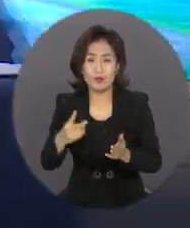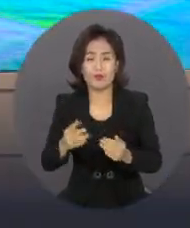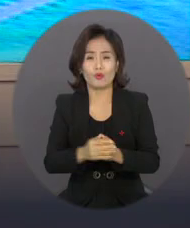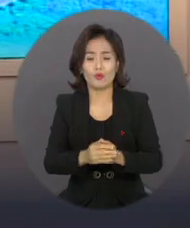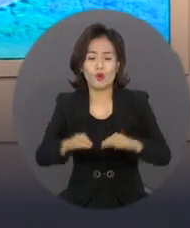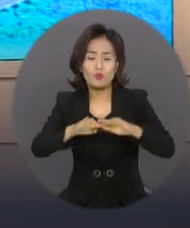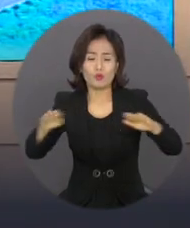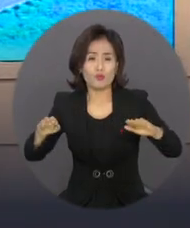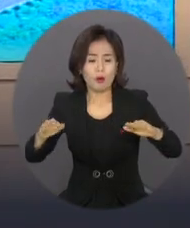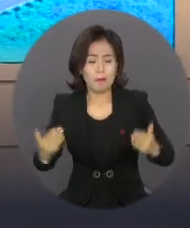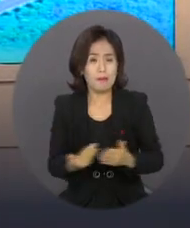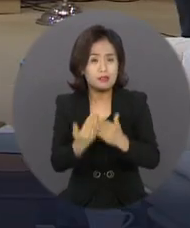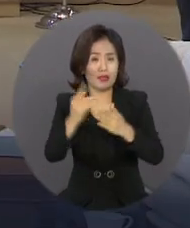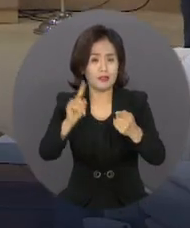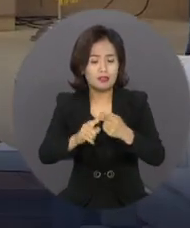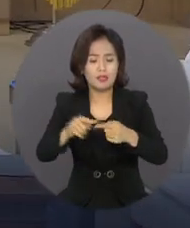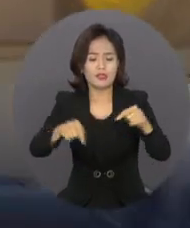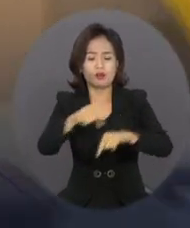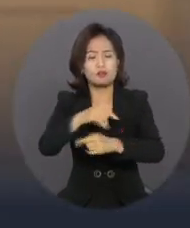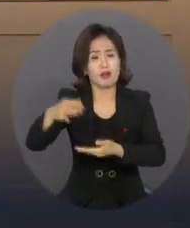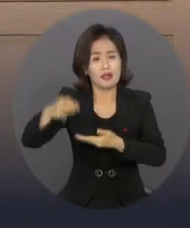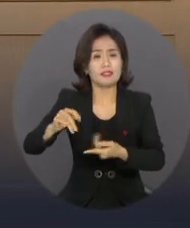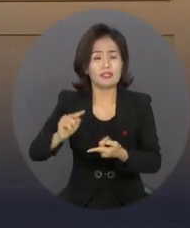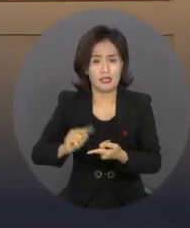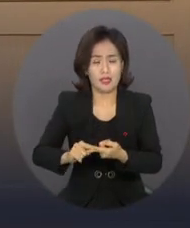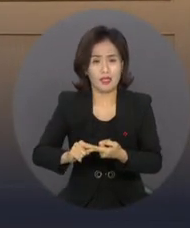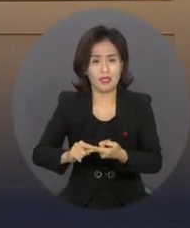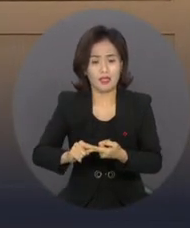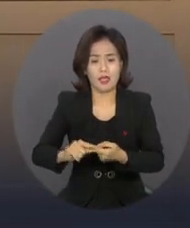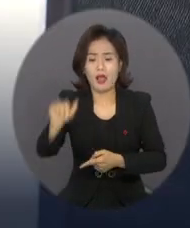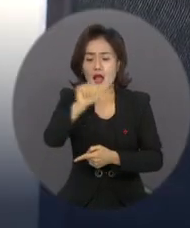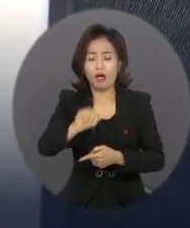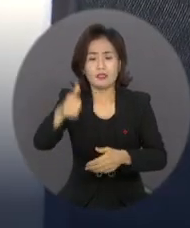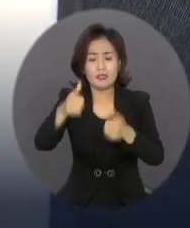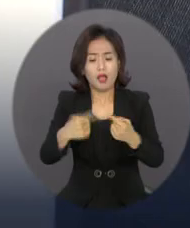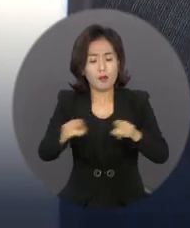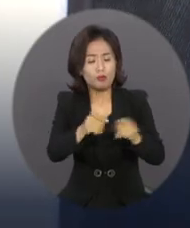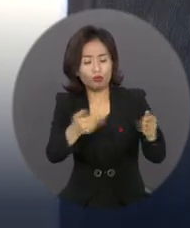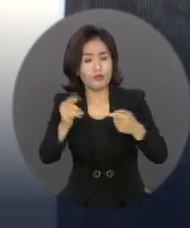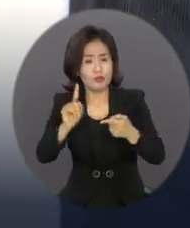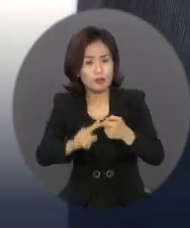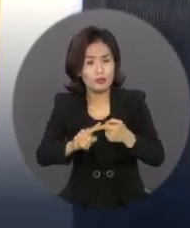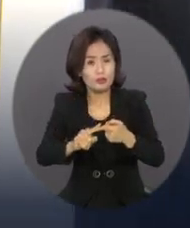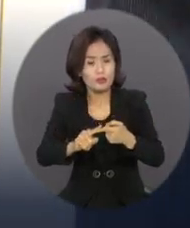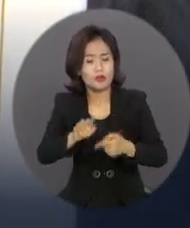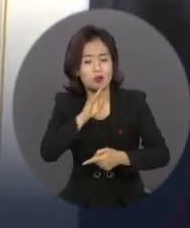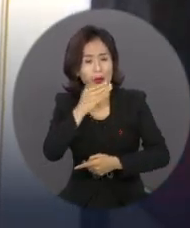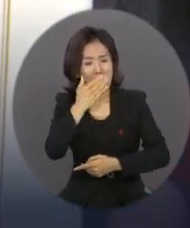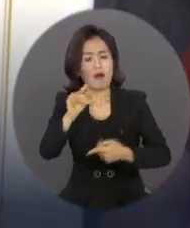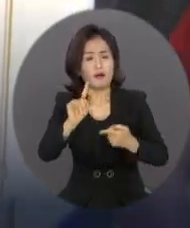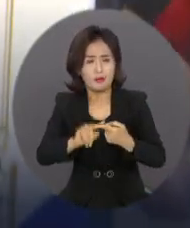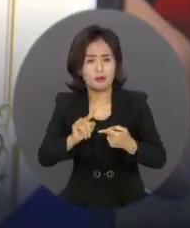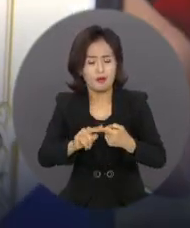국토 균형 발전이라고 하는 그런 정책적 가치 이것에 아시안게임 공동 위치가 기여할 수 있는가에 대해서